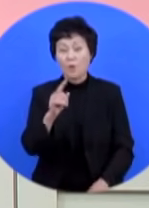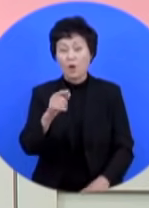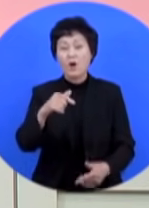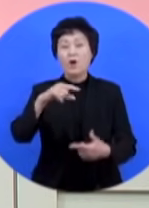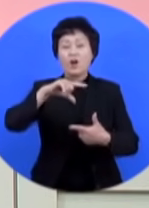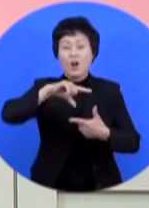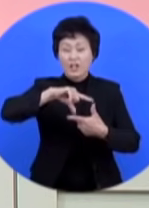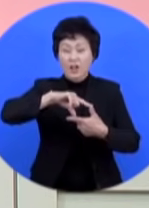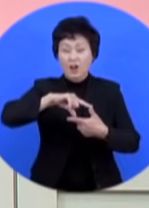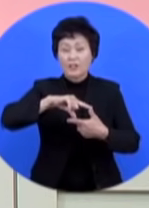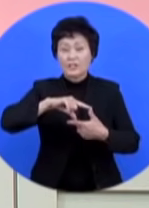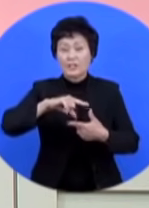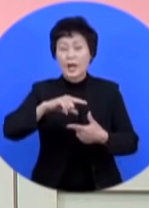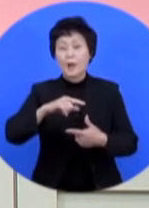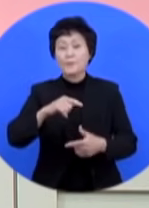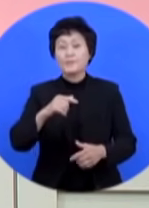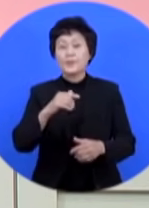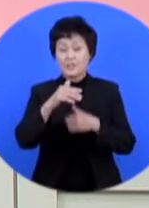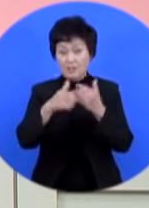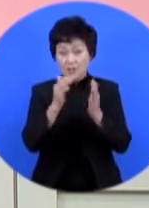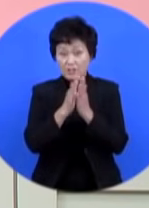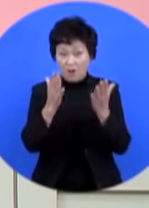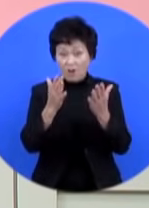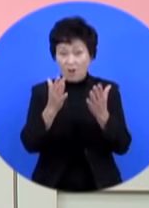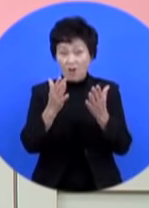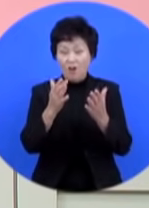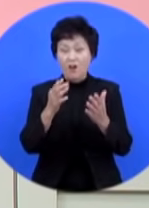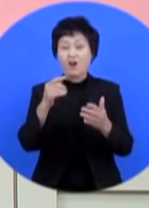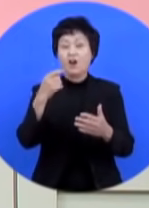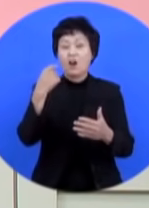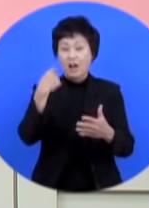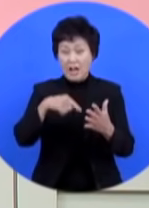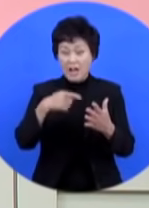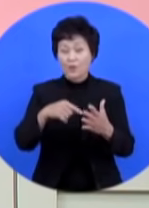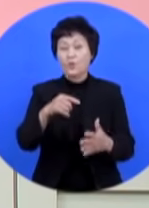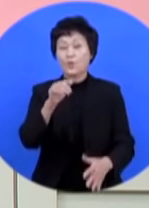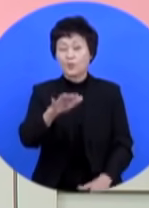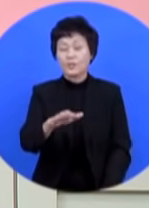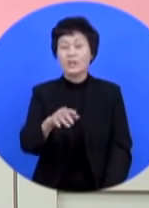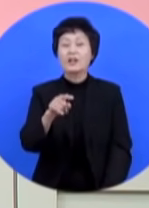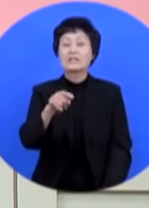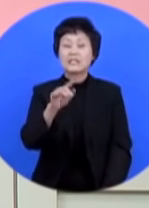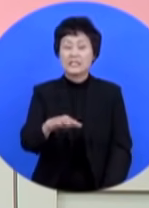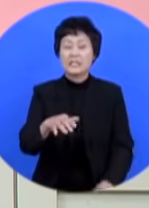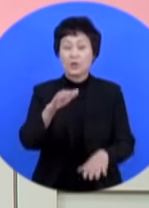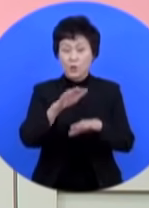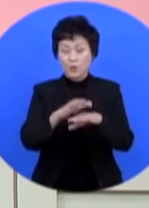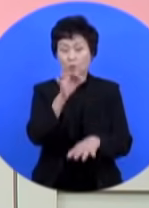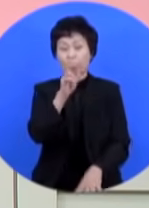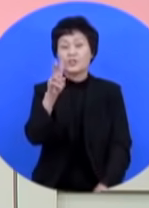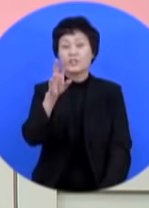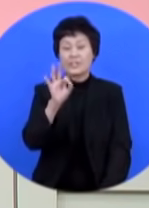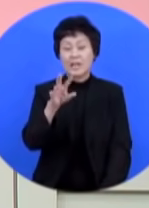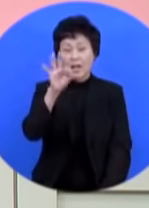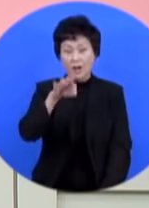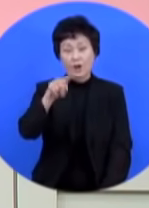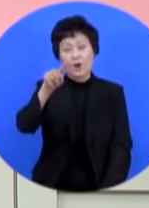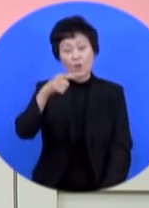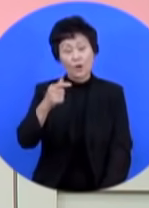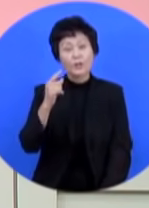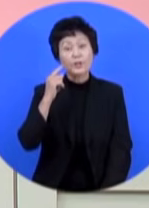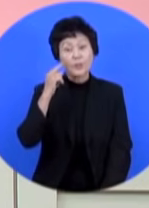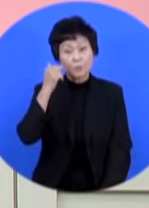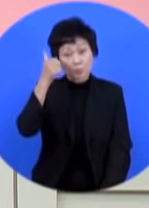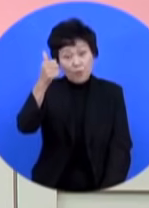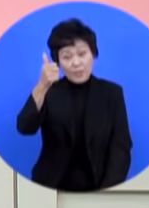경남성경학원이었는데 손양훈 목사님, 사랑의 원자탕 손양훈 목사님께서 거기를 졸업하시고 평양신학교를 거쳐 목사가